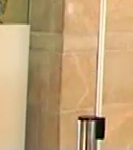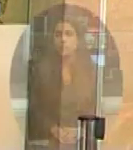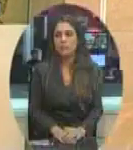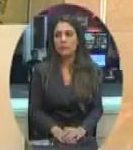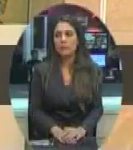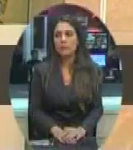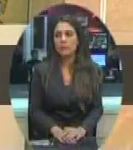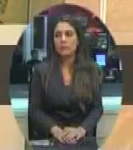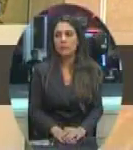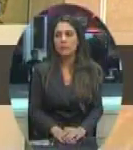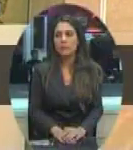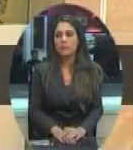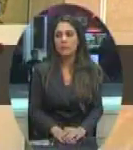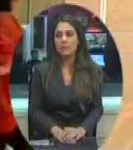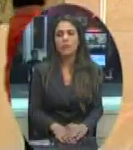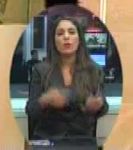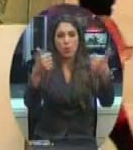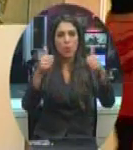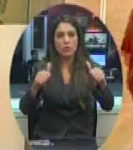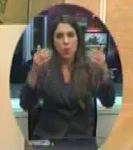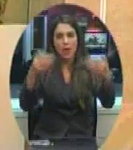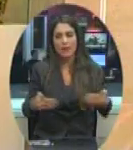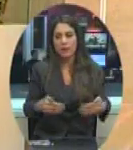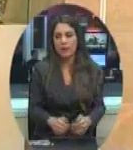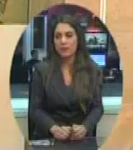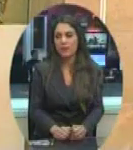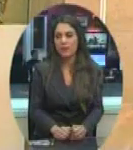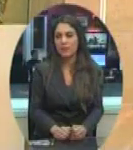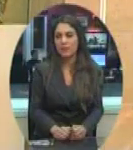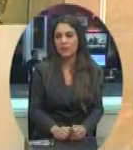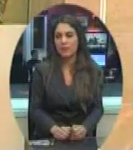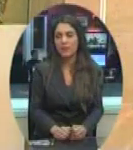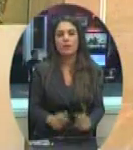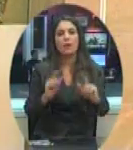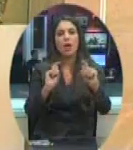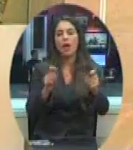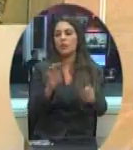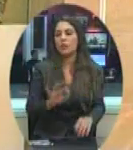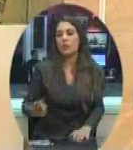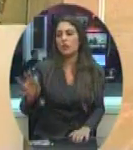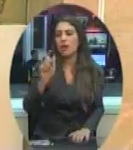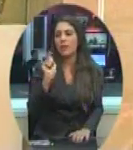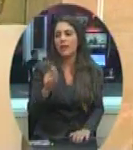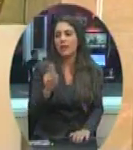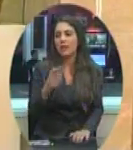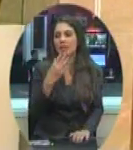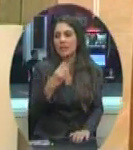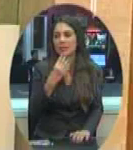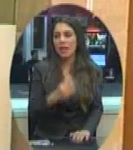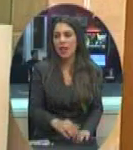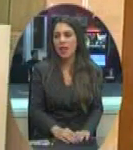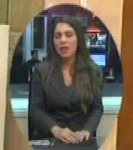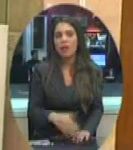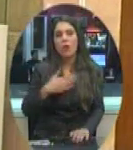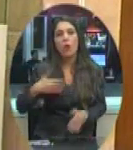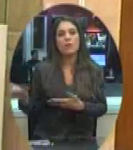הקיר. כן, יפה. עם ההקדשה שאתם הקדשתם אותה אז לכנסת ישראל, ואנחנו רוצים להזמין אתכם כדי